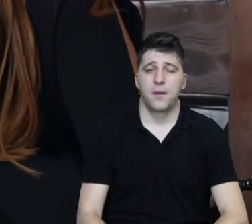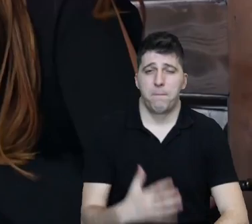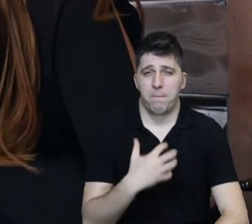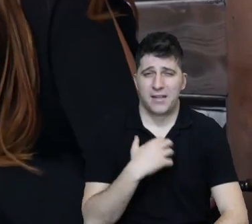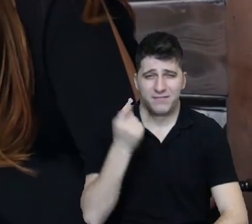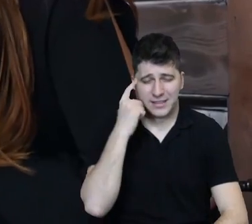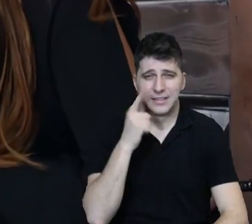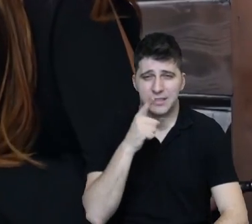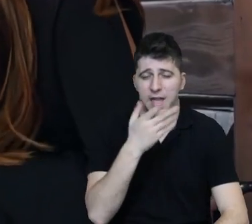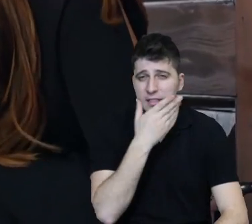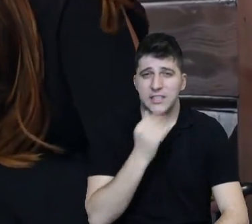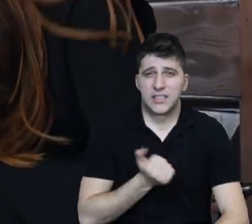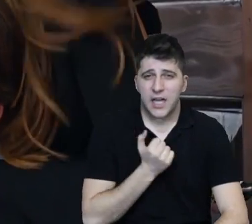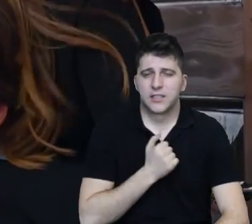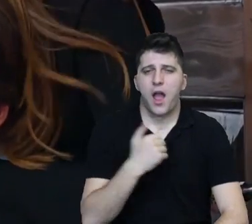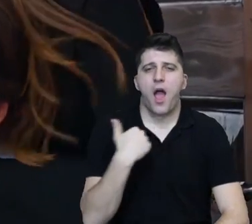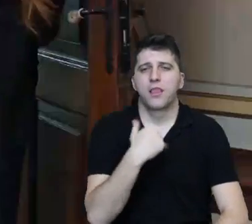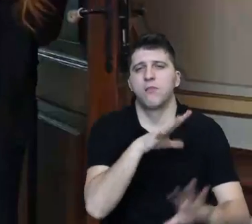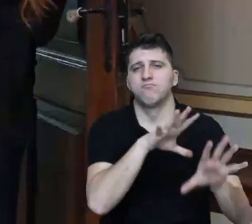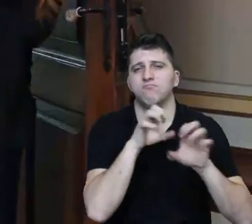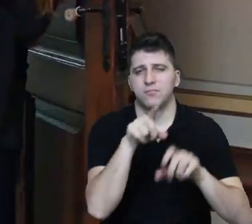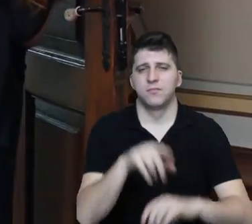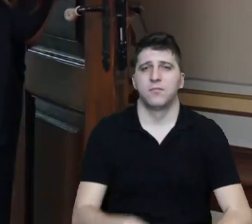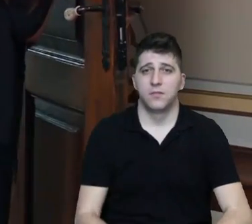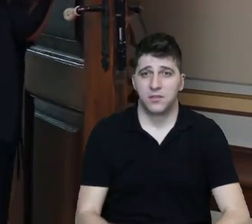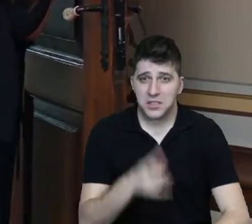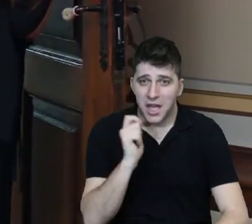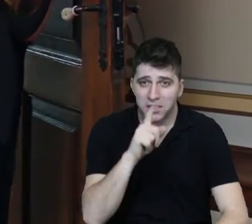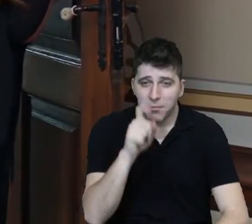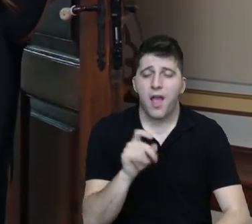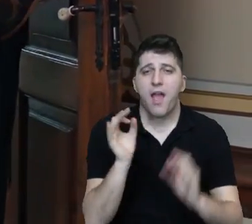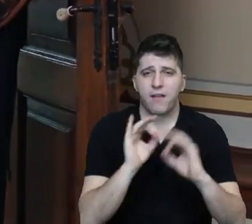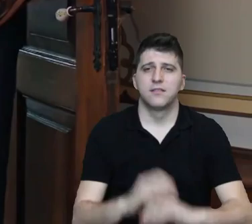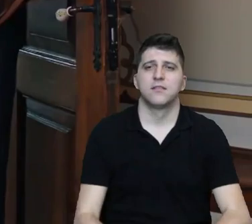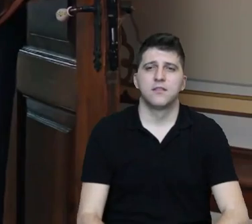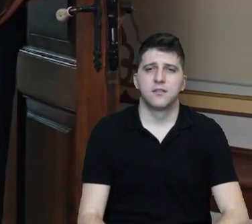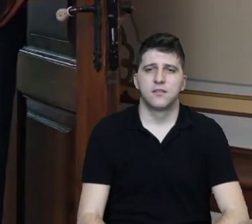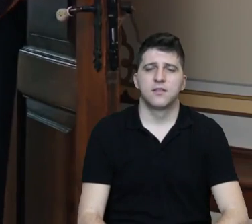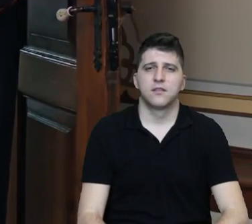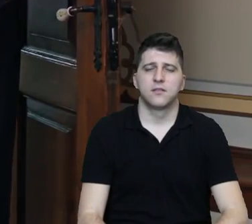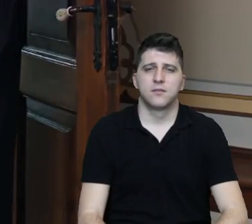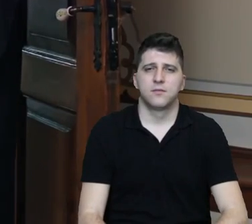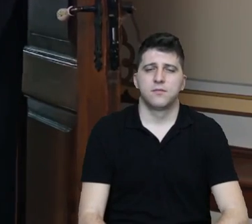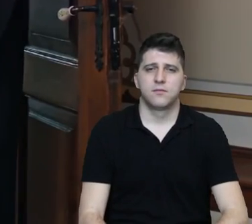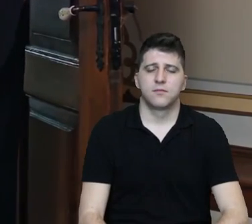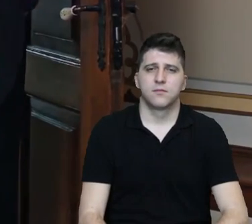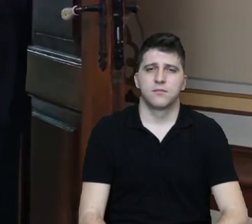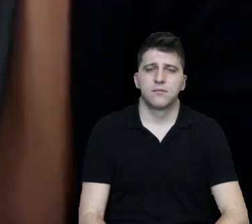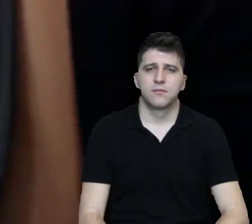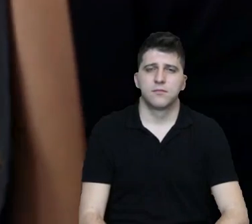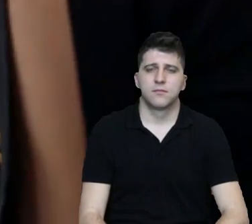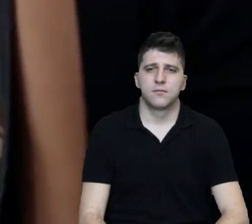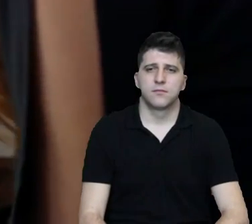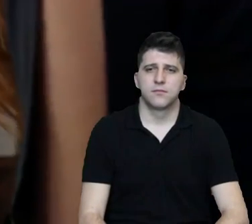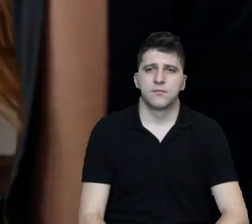Bence sen yakışıklılığını annenden almışsın. Sahiden mi? Evet. Arda dönüp fotoğrafı